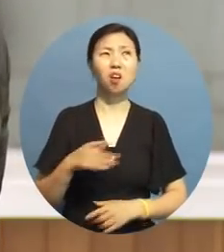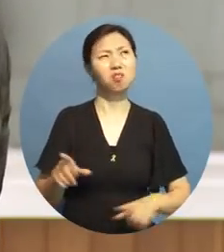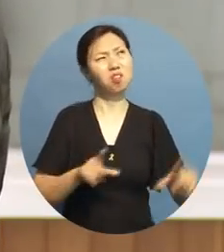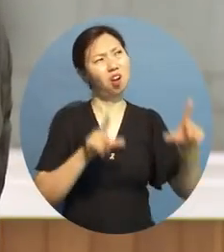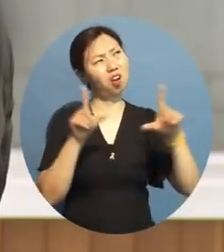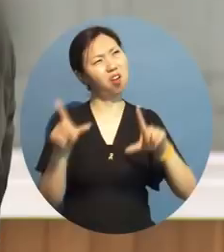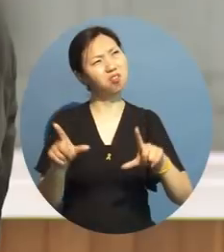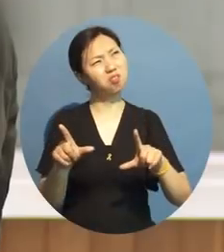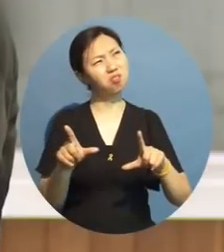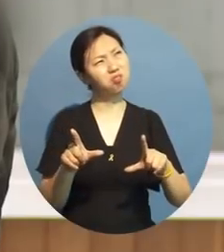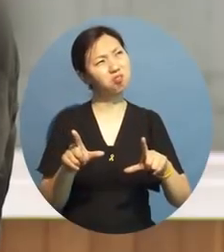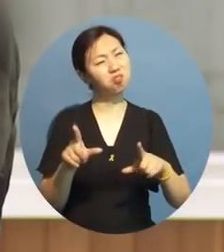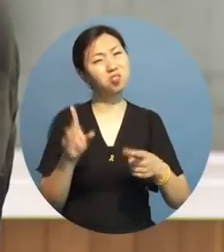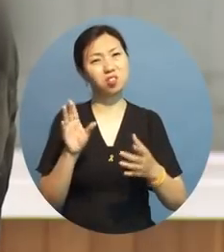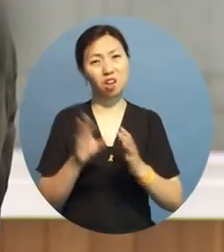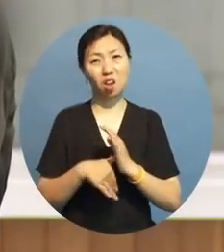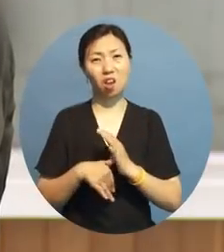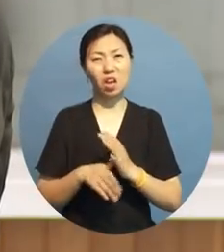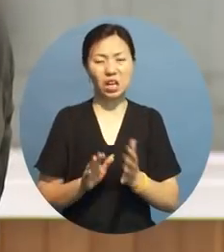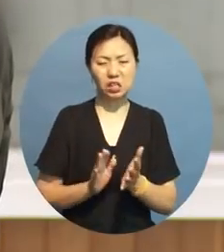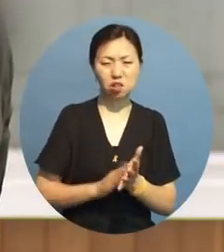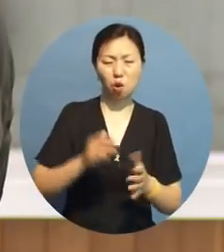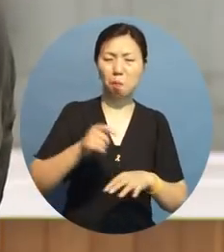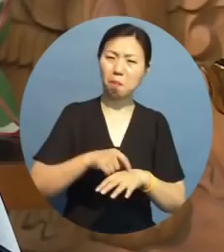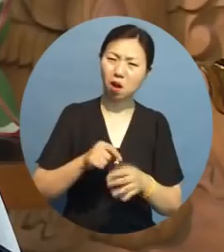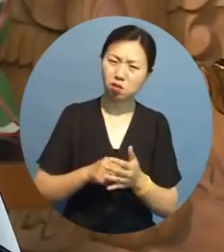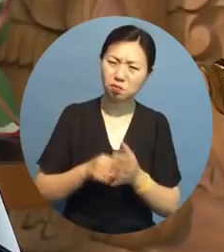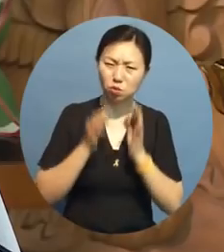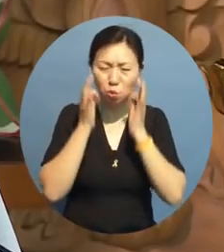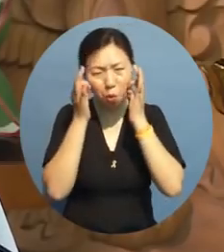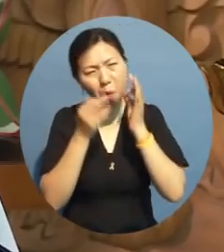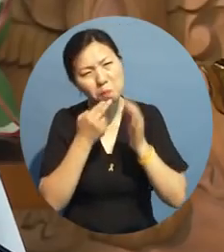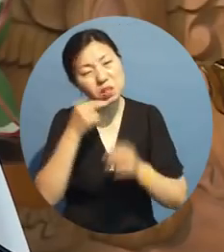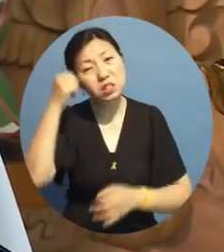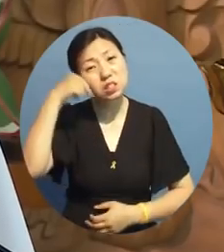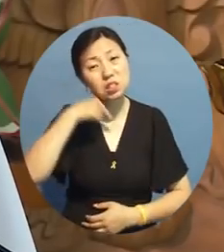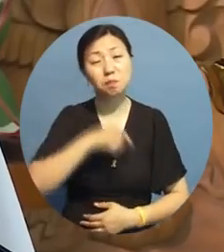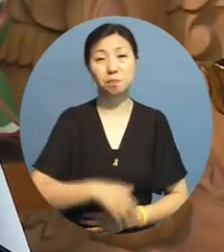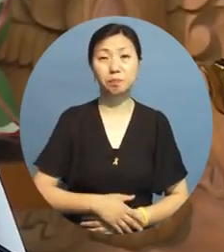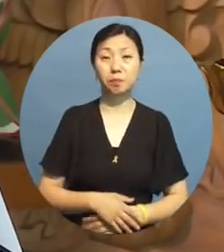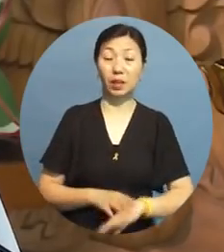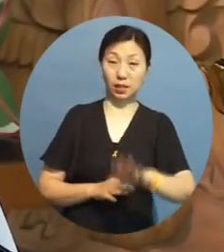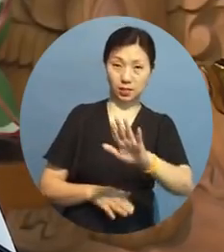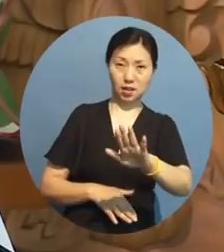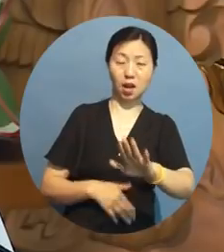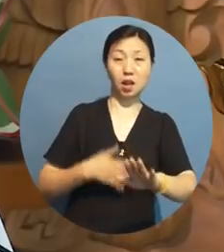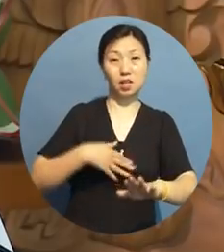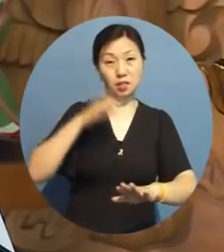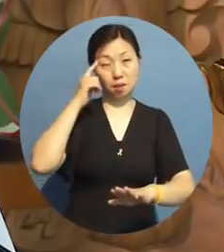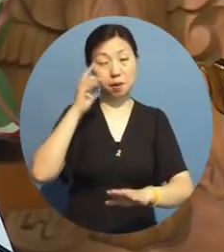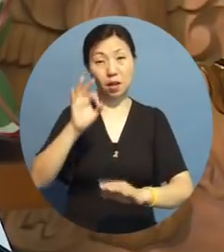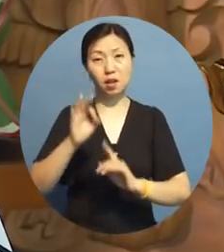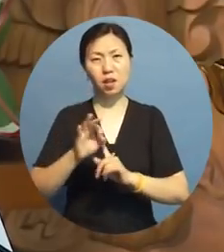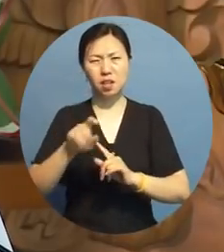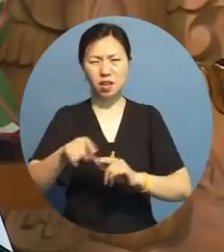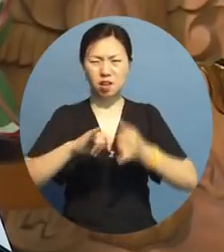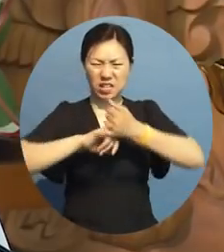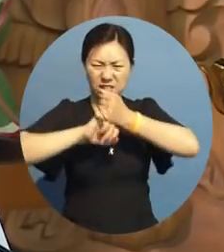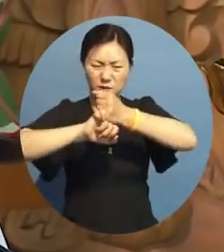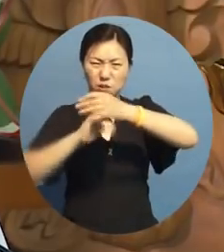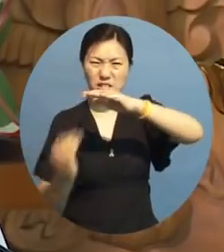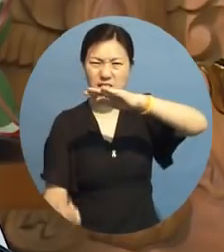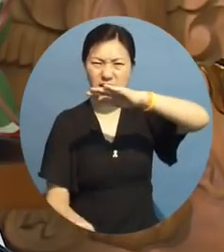살아가면서 열정이나 열이나 이런 게 없는 것 그럼 같고. 한번 생각해 보자. 내가 꼭 이걸